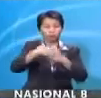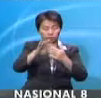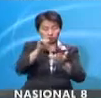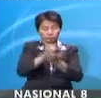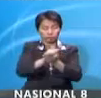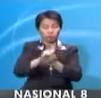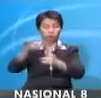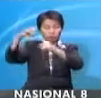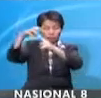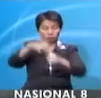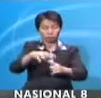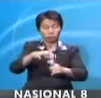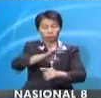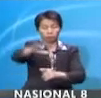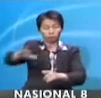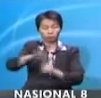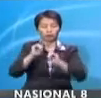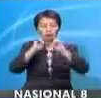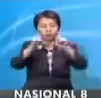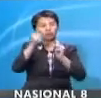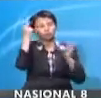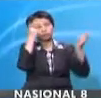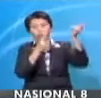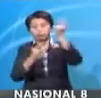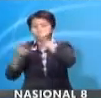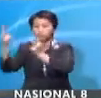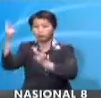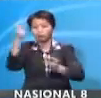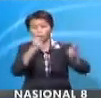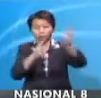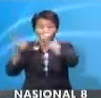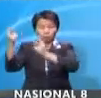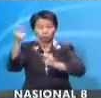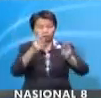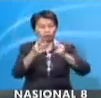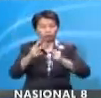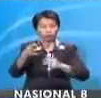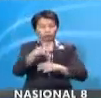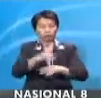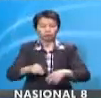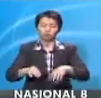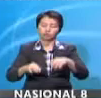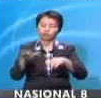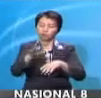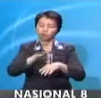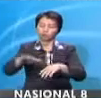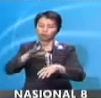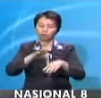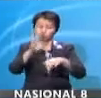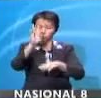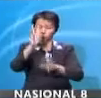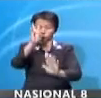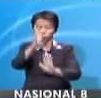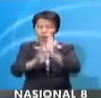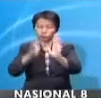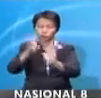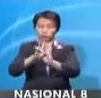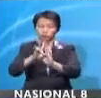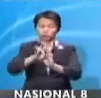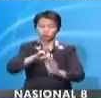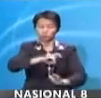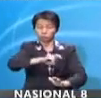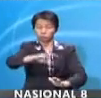kejohanan mereka pergi bersiar dan lebih kurang 7 jam perjalanan